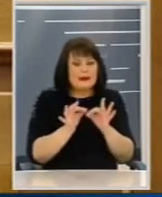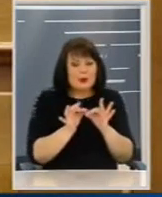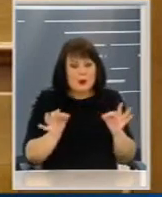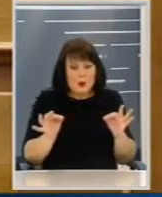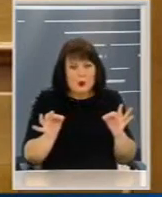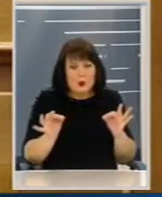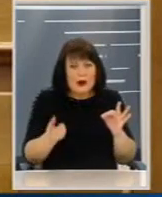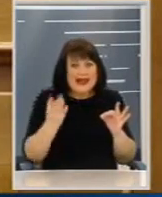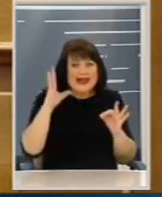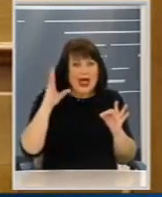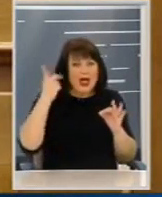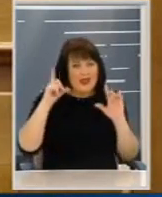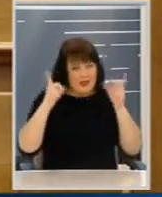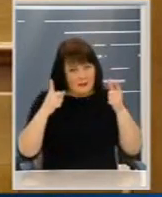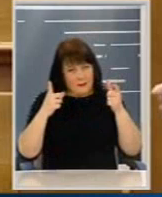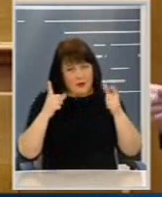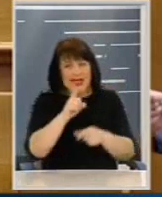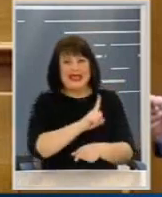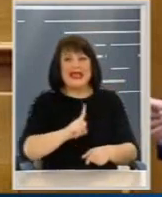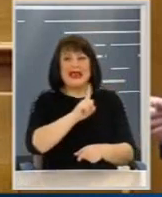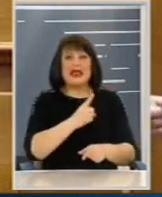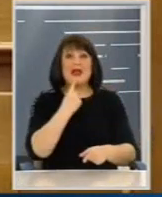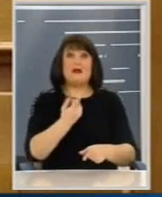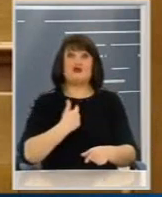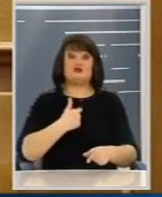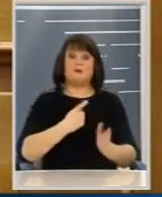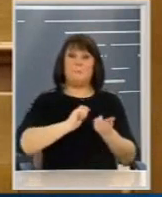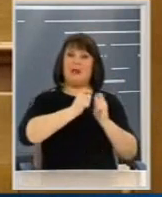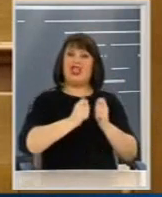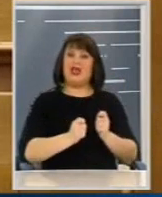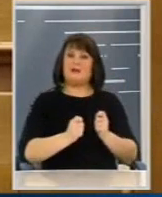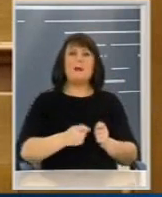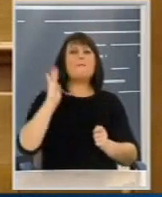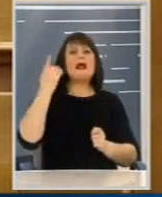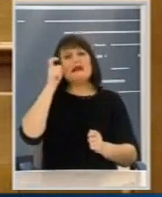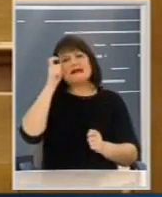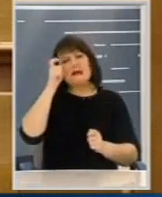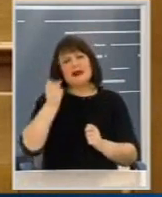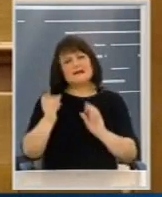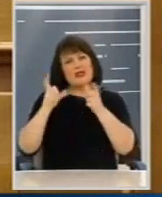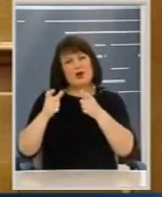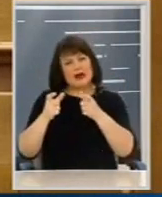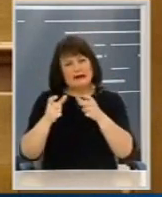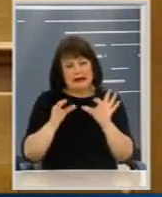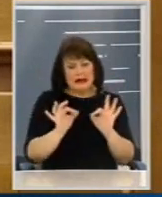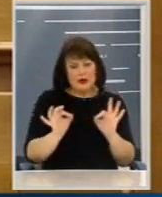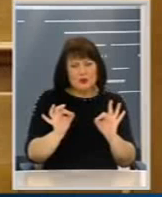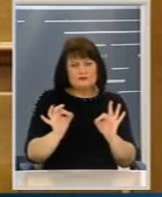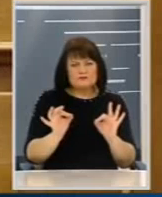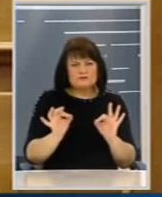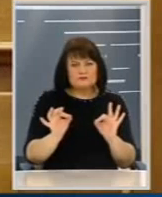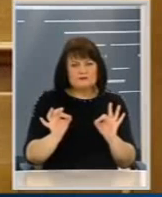Νέα Δημοκρατία του κ. Μητσοτάκη, ο οποίος εμφανίζεται ως δίθεν μεταρρυθμιστής, με τη Νέα Δημοκρατία του κ. Σαμαρά. Η